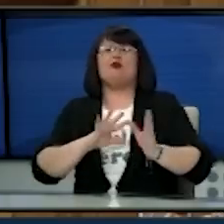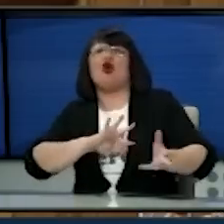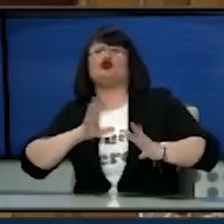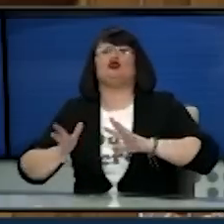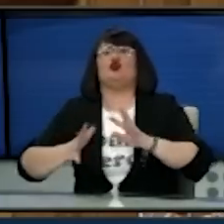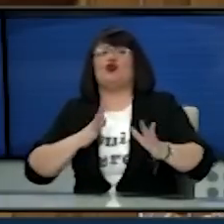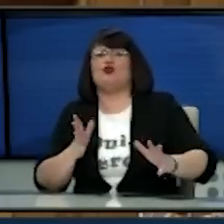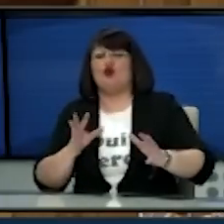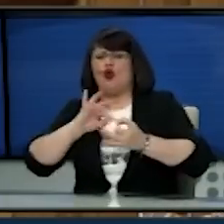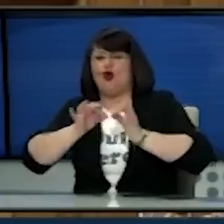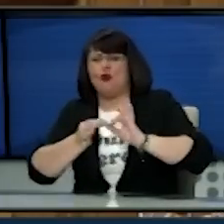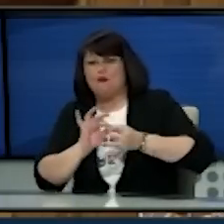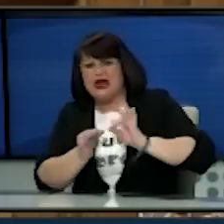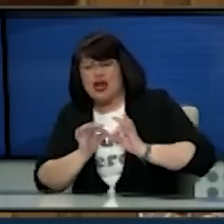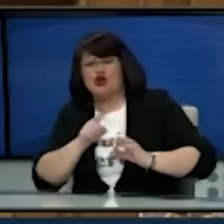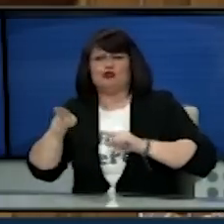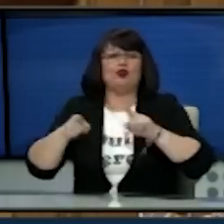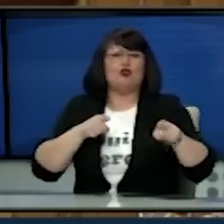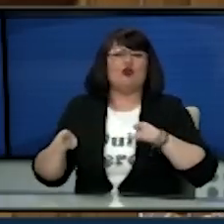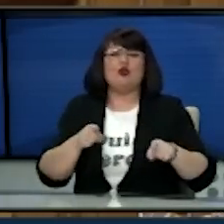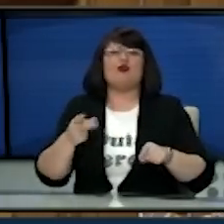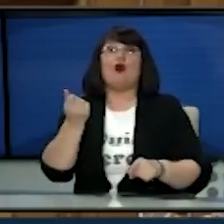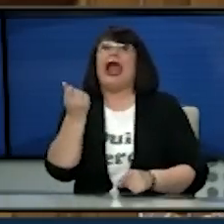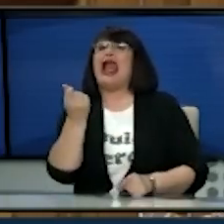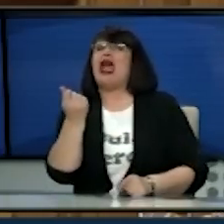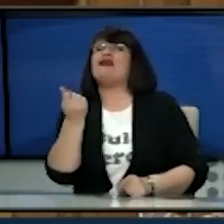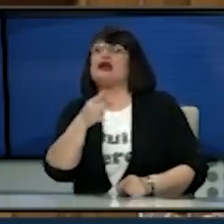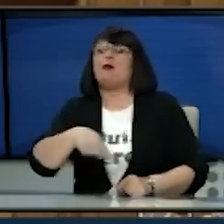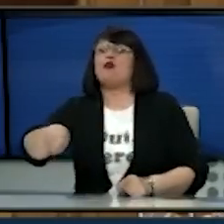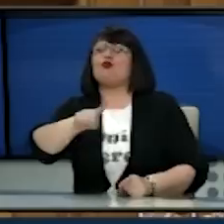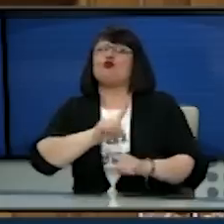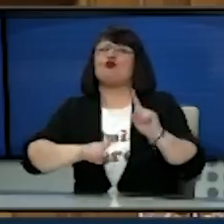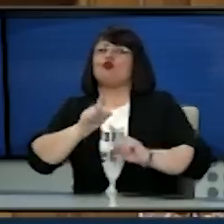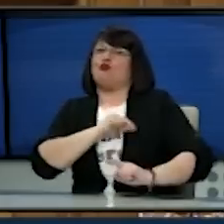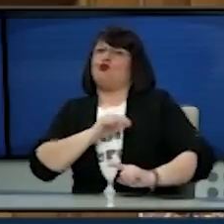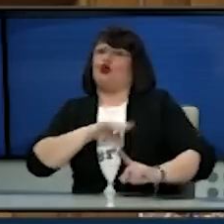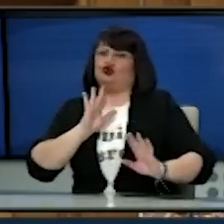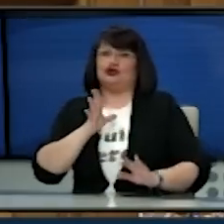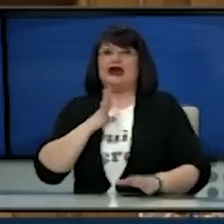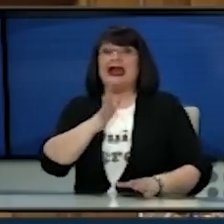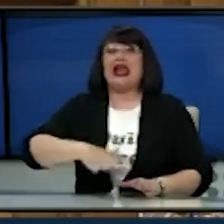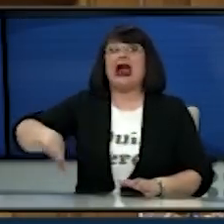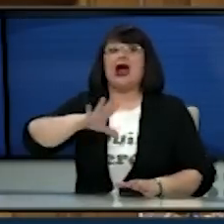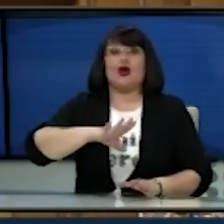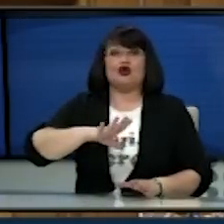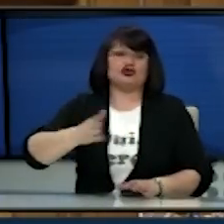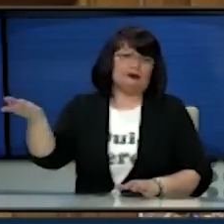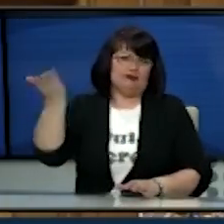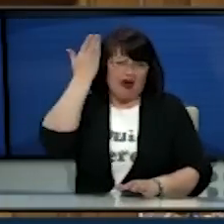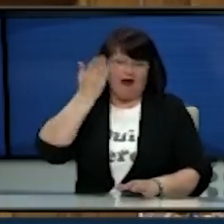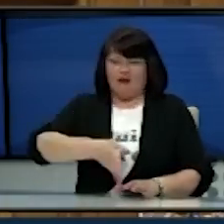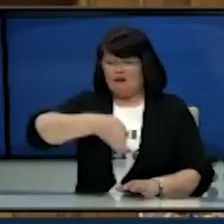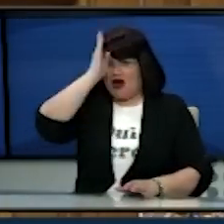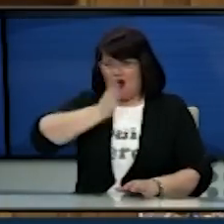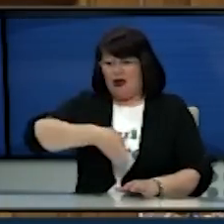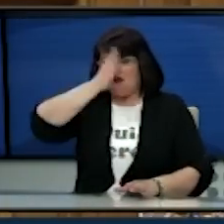πώς, σε ποιους ομίλους θα καταλήξει το ζεστό αυτό χρήμα. Ο λαός ξέρει πως ήδη πληρώνει ακριβά